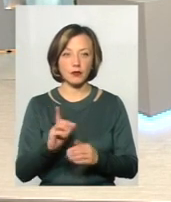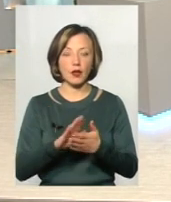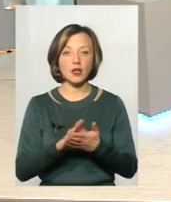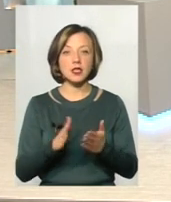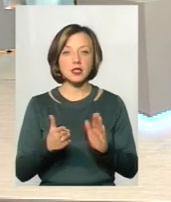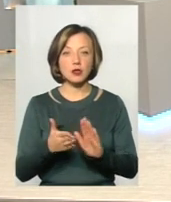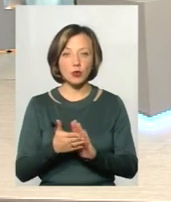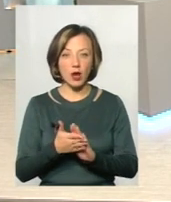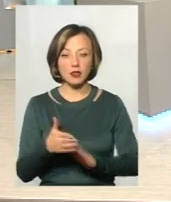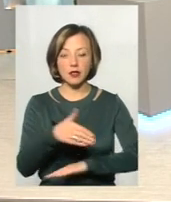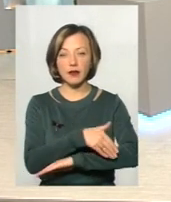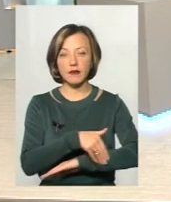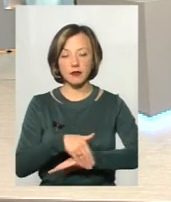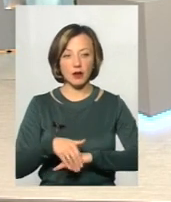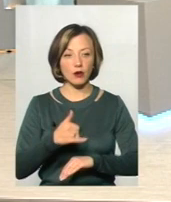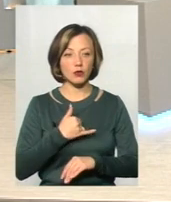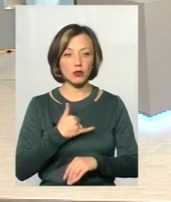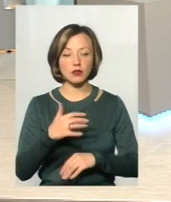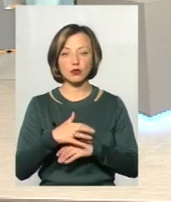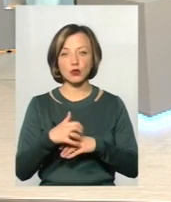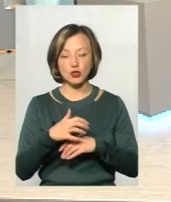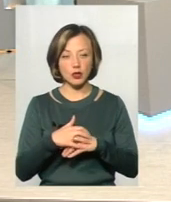ситуация тоже вот во дворах, да, у нас с кошками.